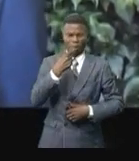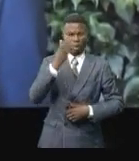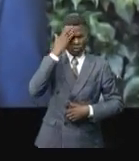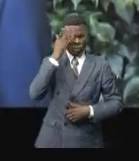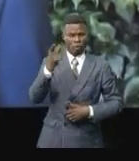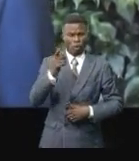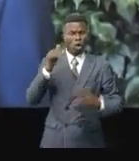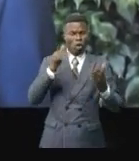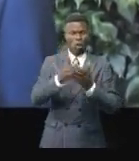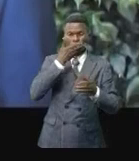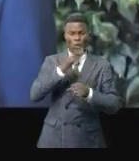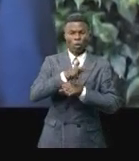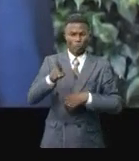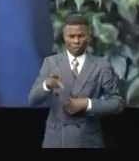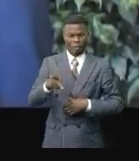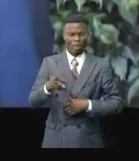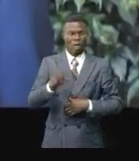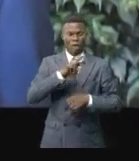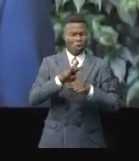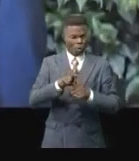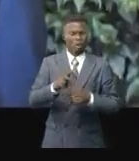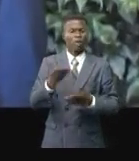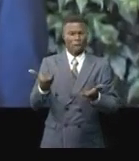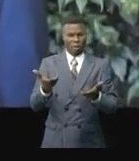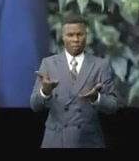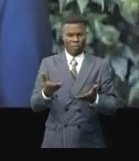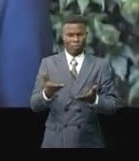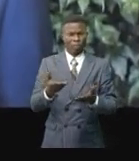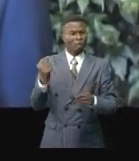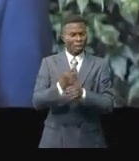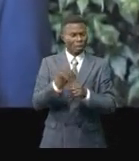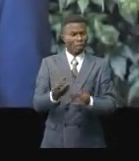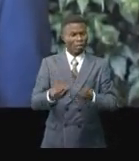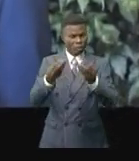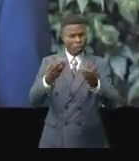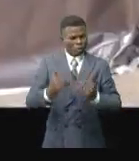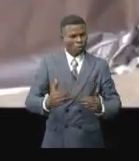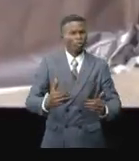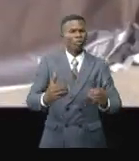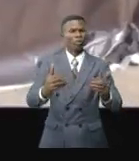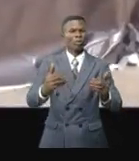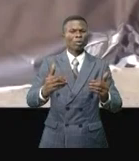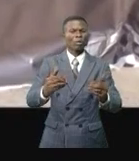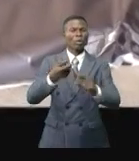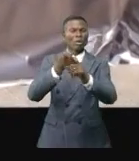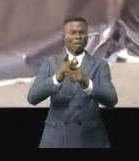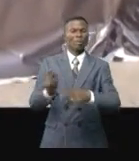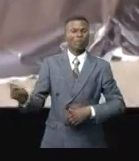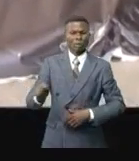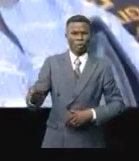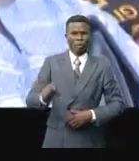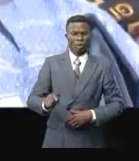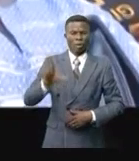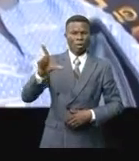connaissez, Manacovid, contre la Covid-19. L'œuvre qu'il a laissée va continuer. Originaire du territoire de